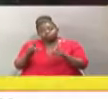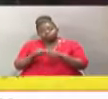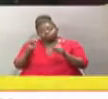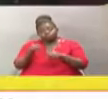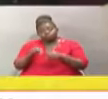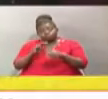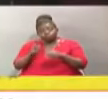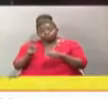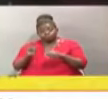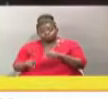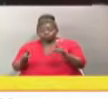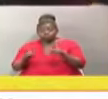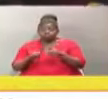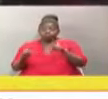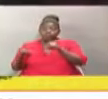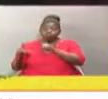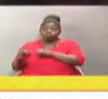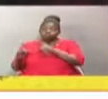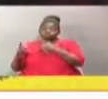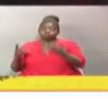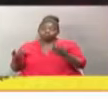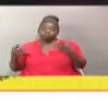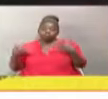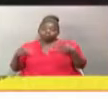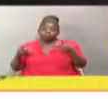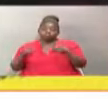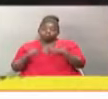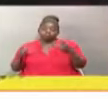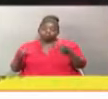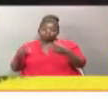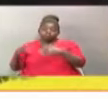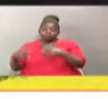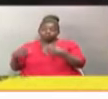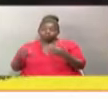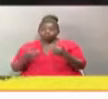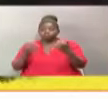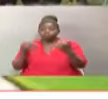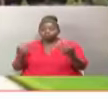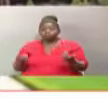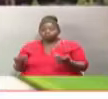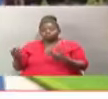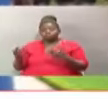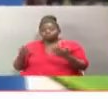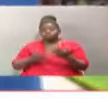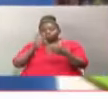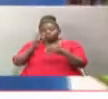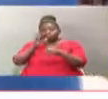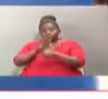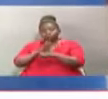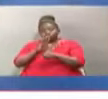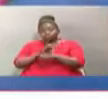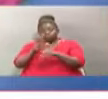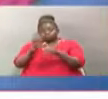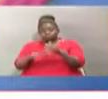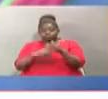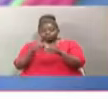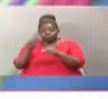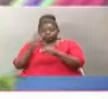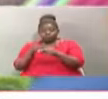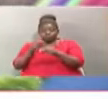kujjawo. Agamba ebyokwerinda biri gulugulu, songa n'ebyokuzanyisa by'abaana bireteddwa mu bungi. Abayimbi